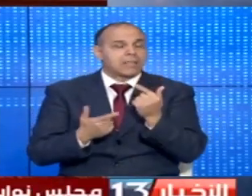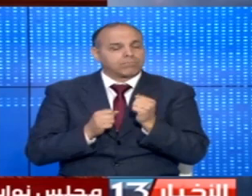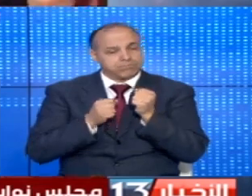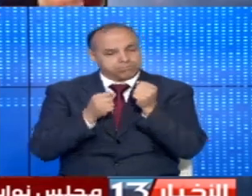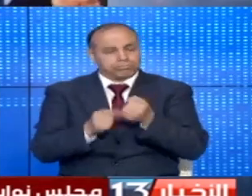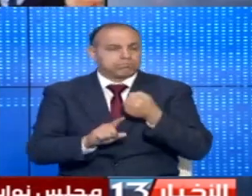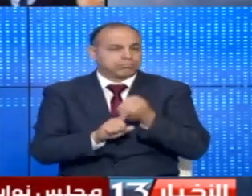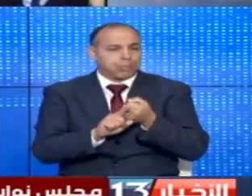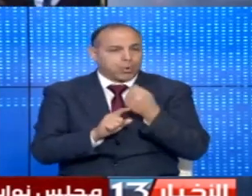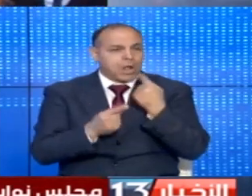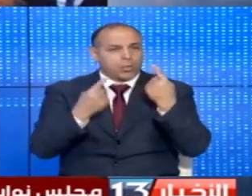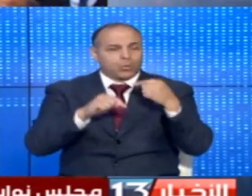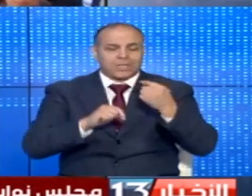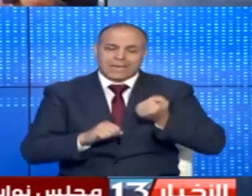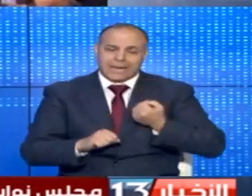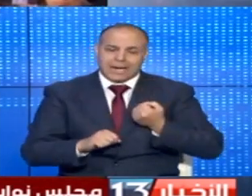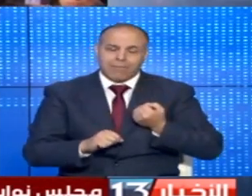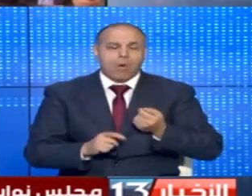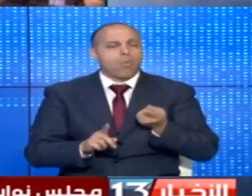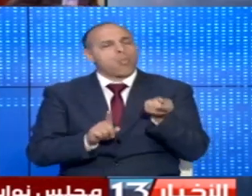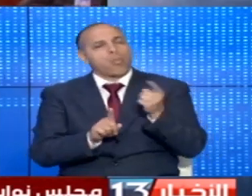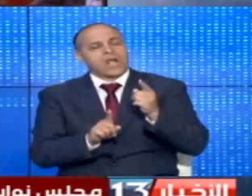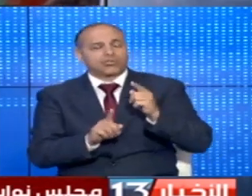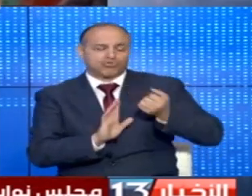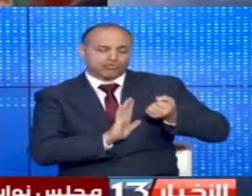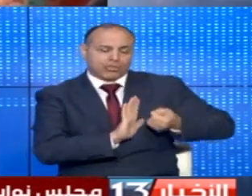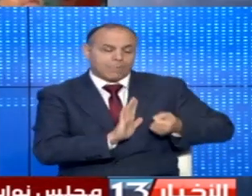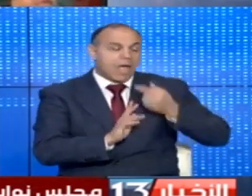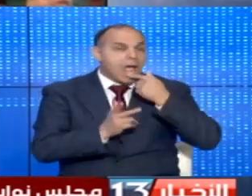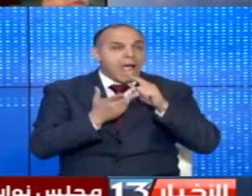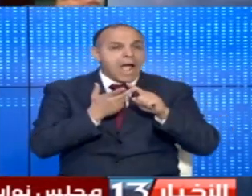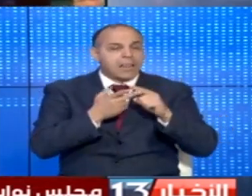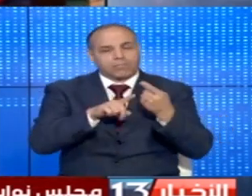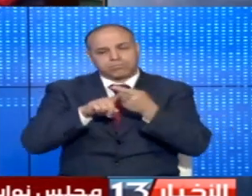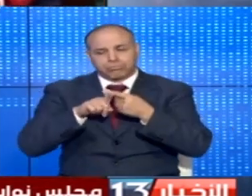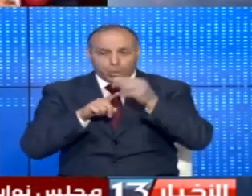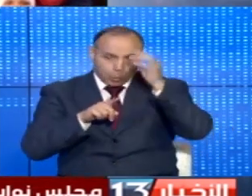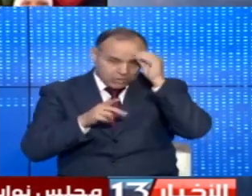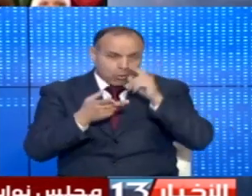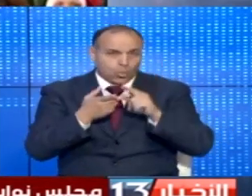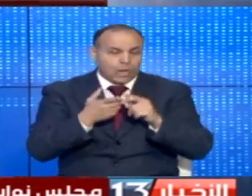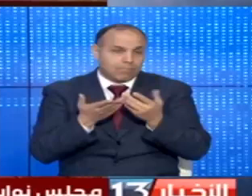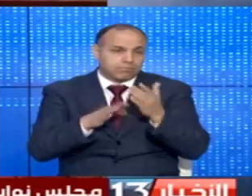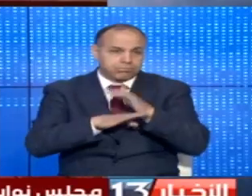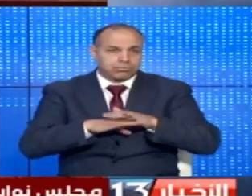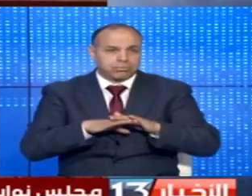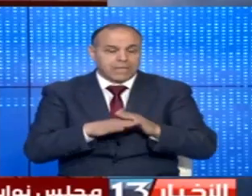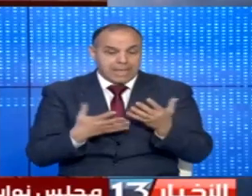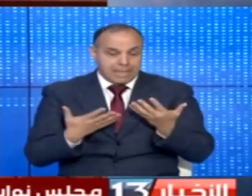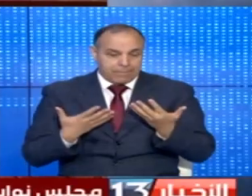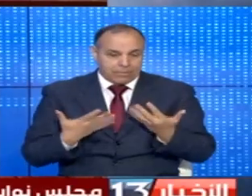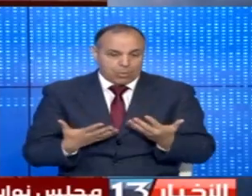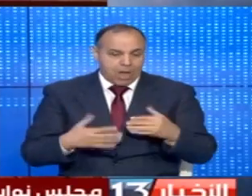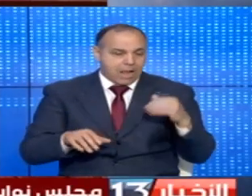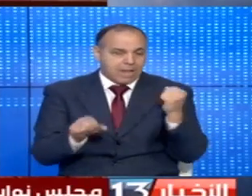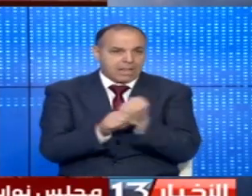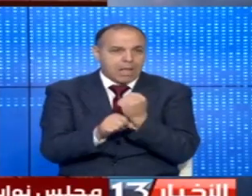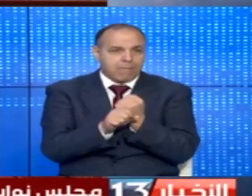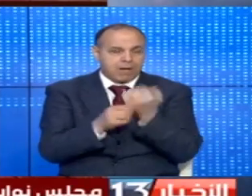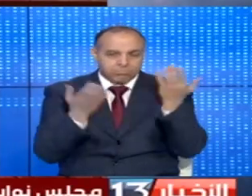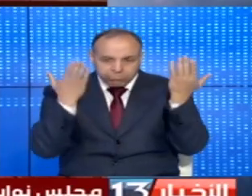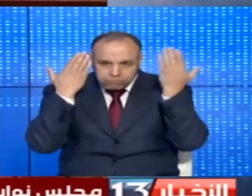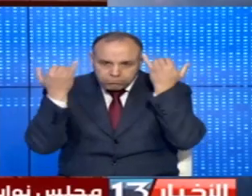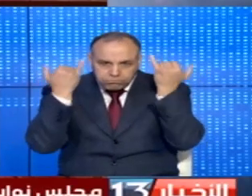اللازم لمكافحه الارهاب والجريمه بما يعزز صوره تونس كبيرا من نعمل في اطار مقاربتنا